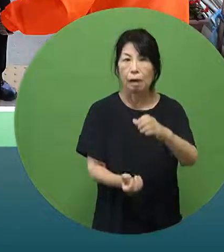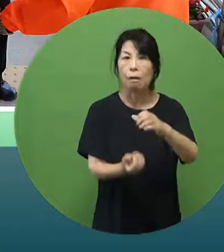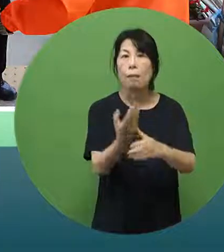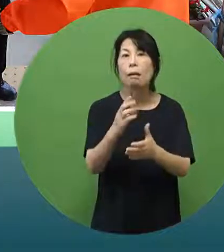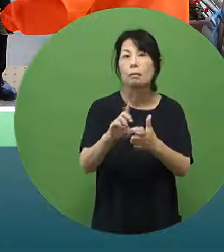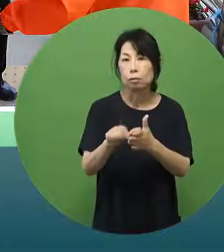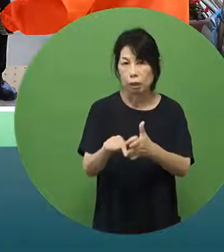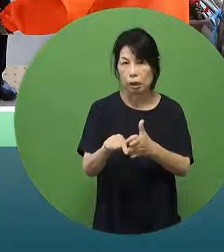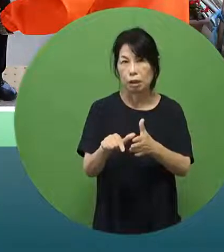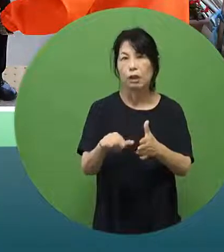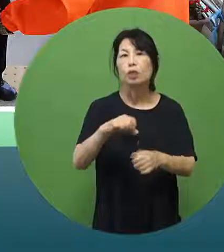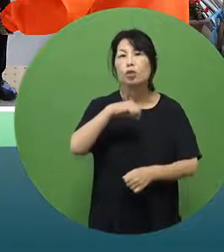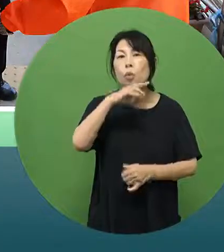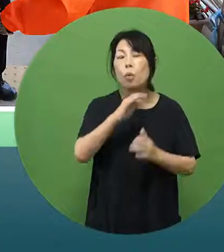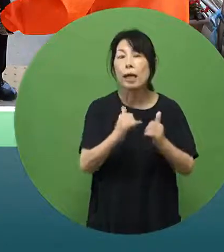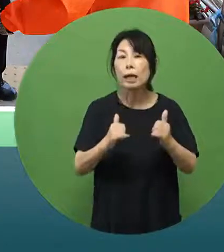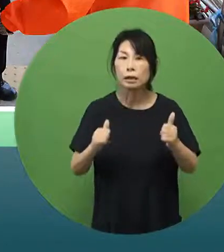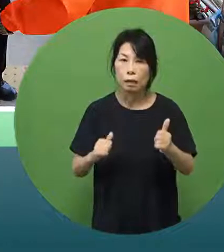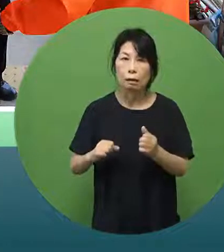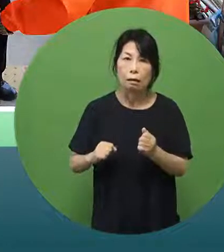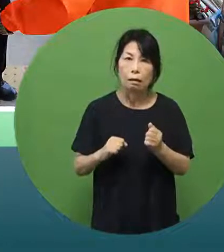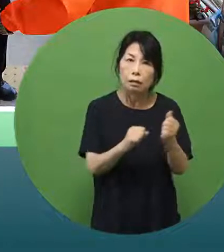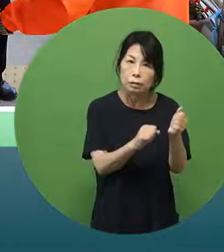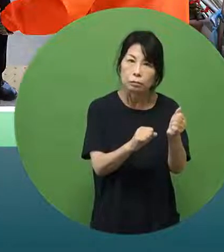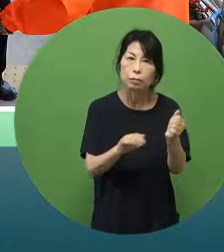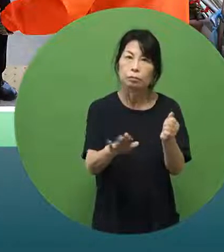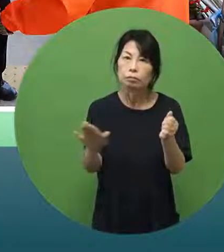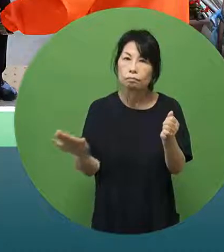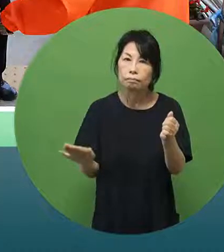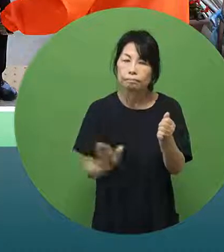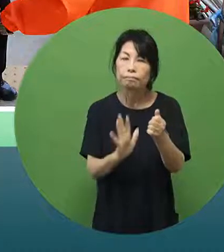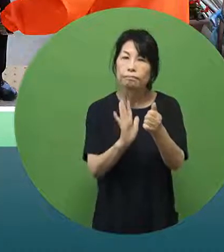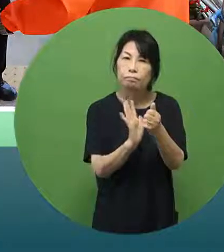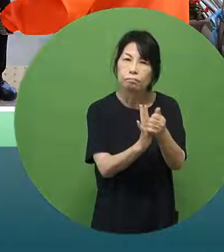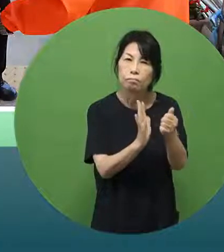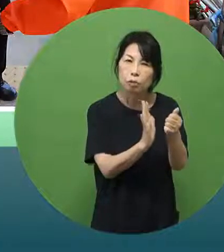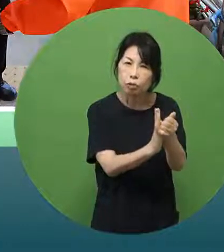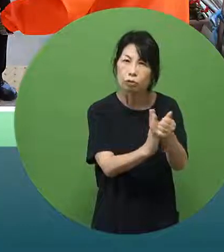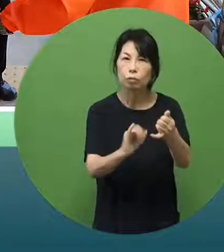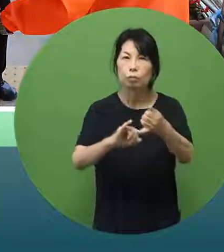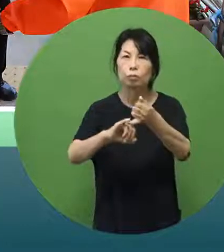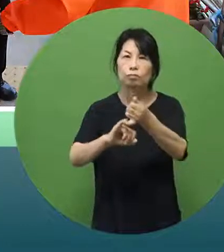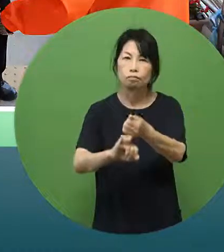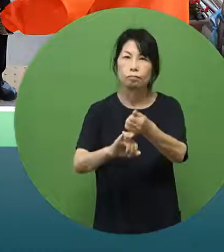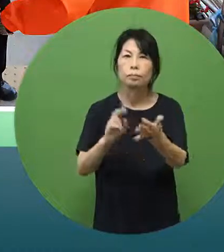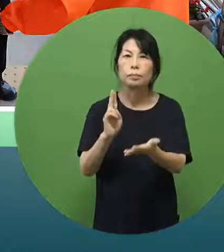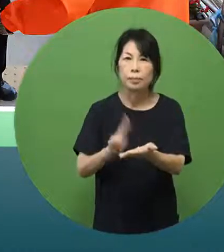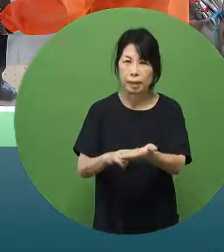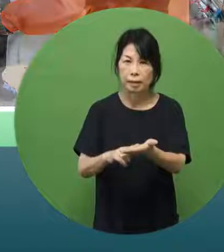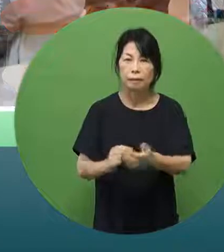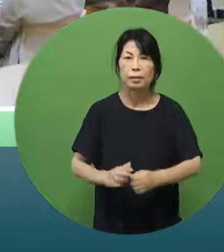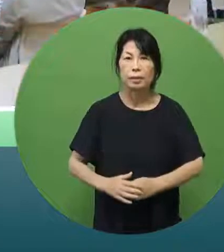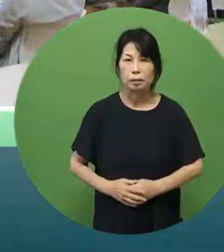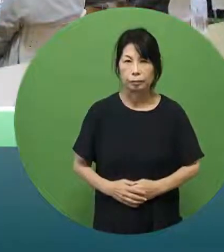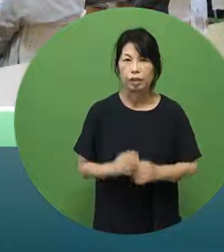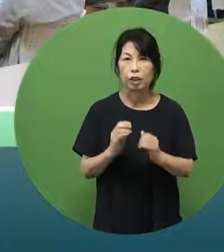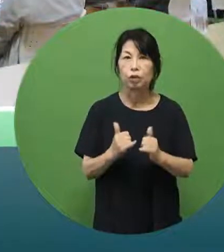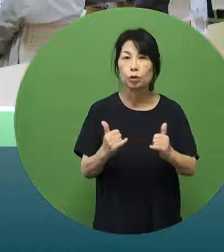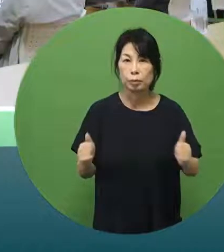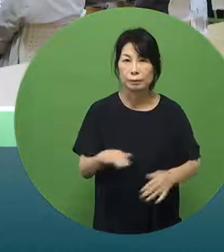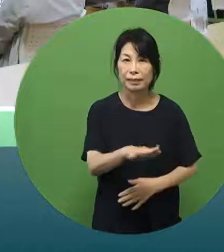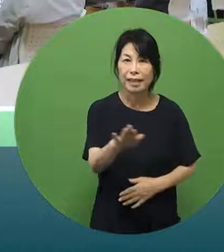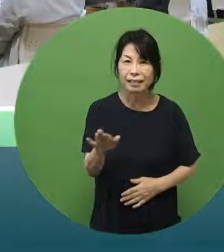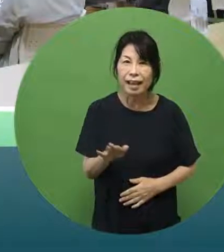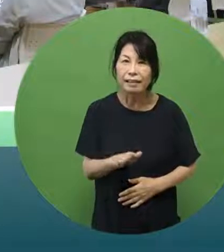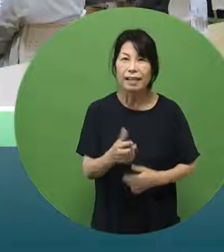災害発生時に従業員や会員が高齢者の避難に協力する体制を作るなど、住民の